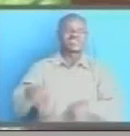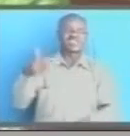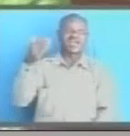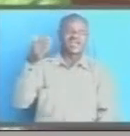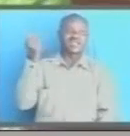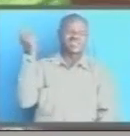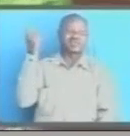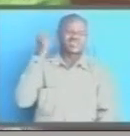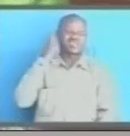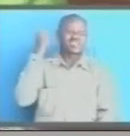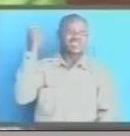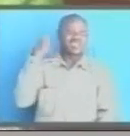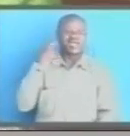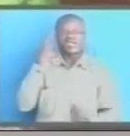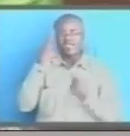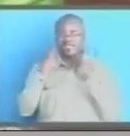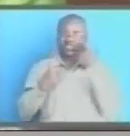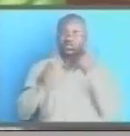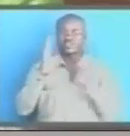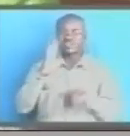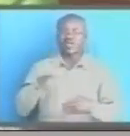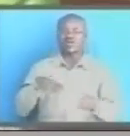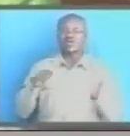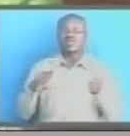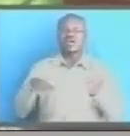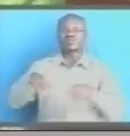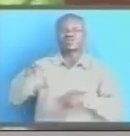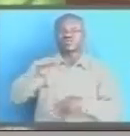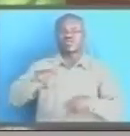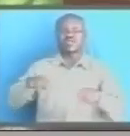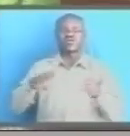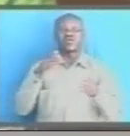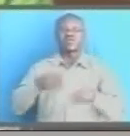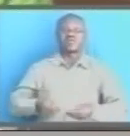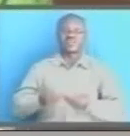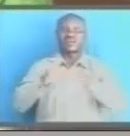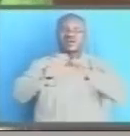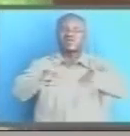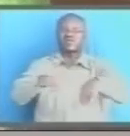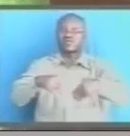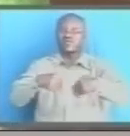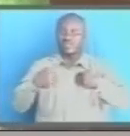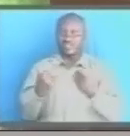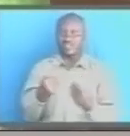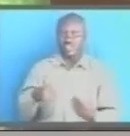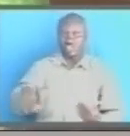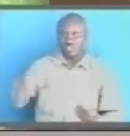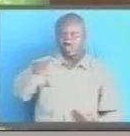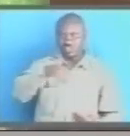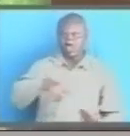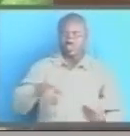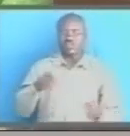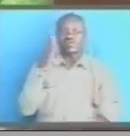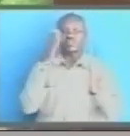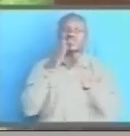imesikia kilio Chao na tume hii mswada Huu umewasilishwa bungeni na na kwa sisi wabunge wote wenye nia